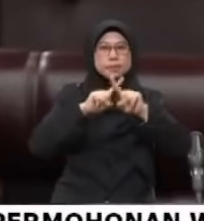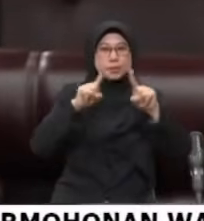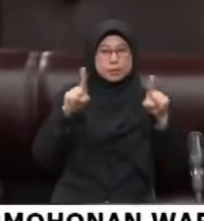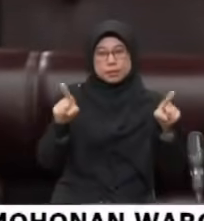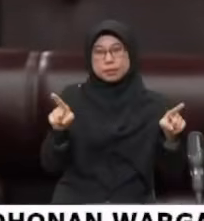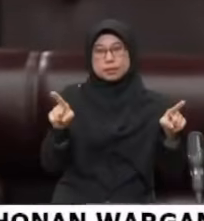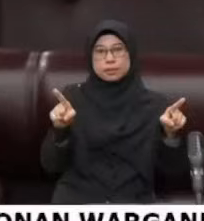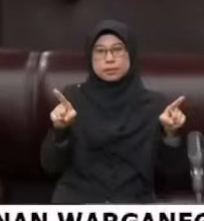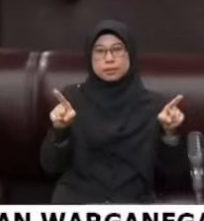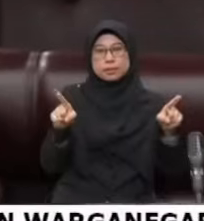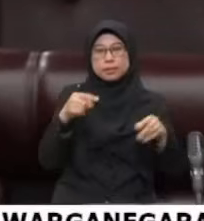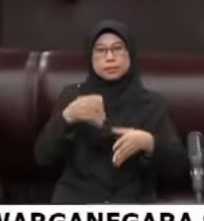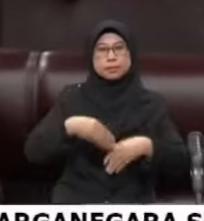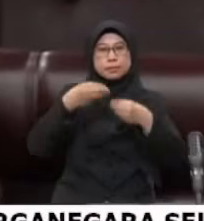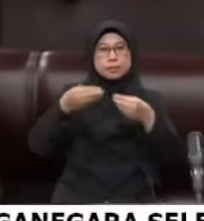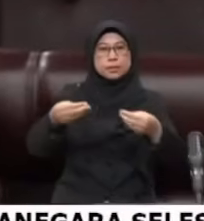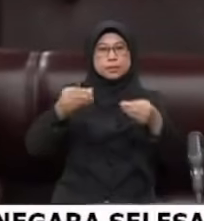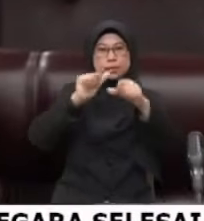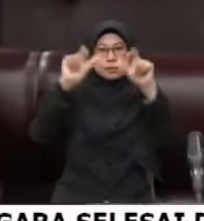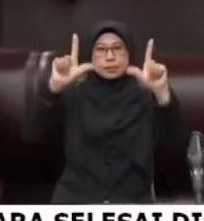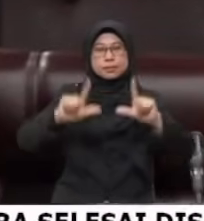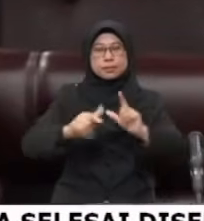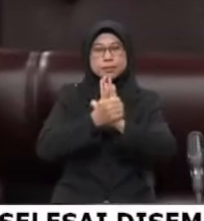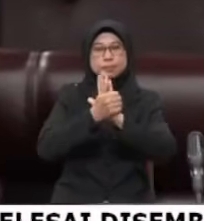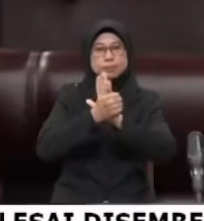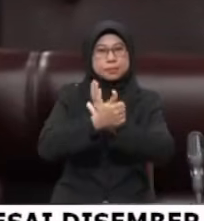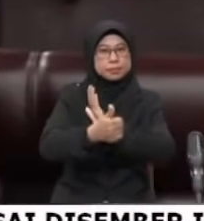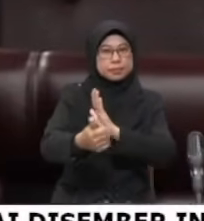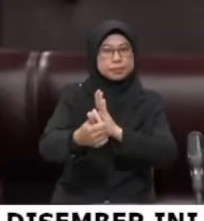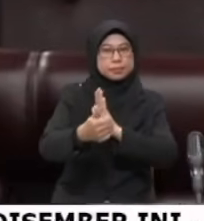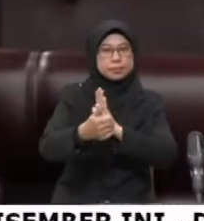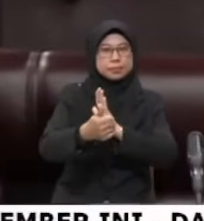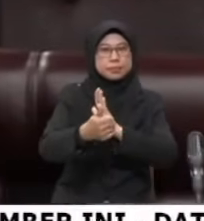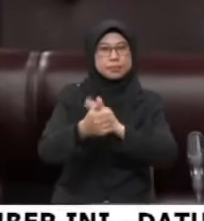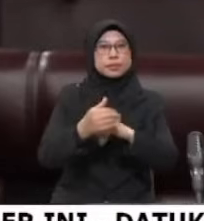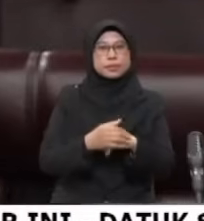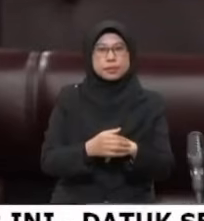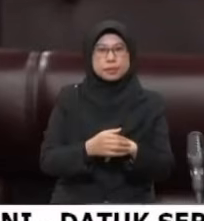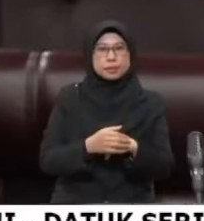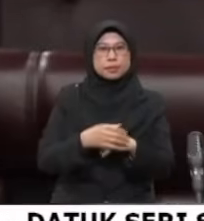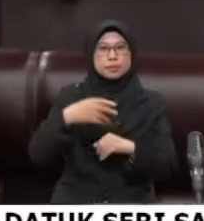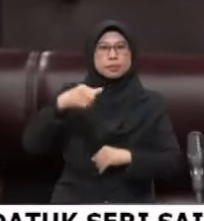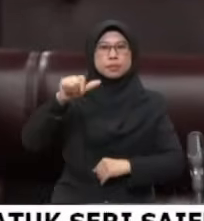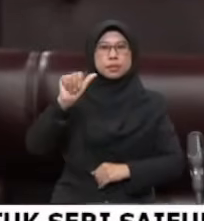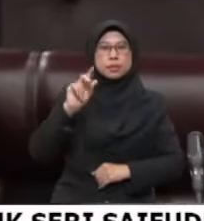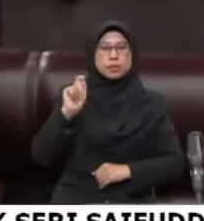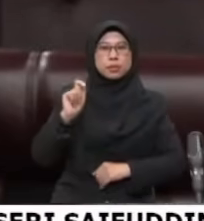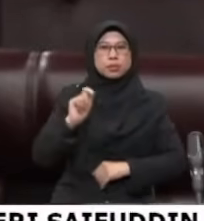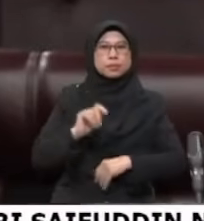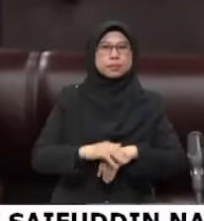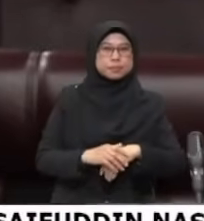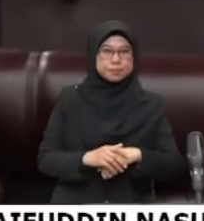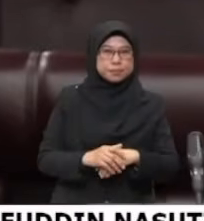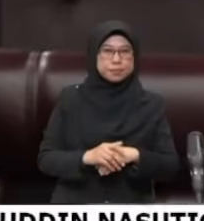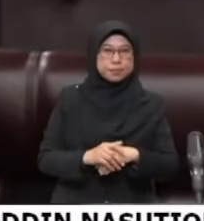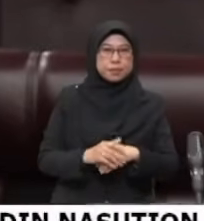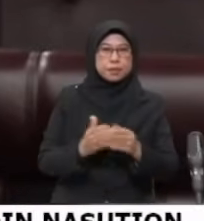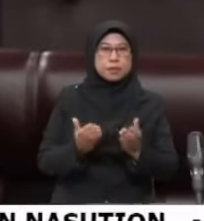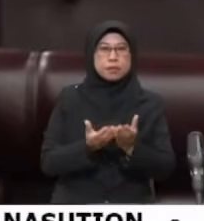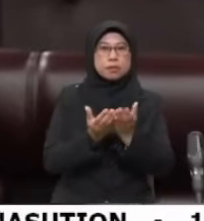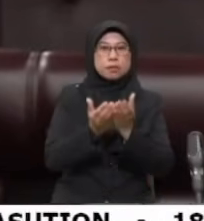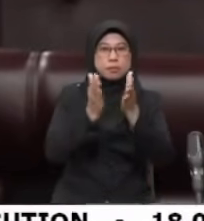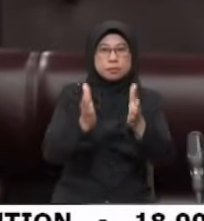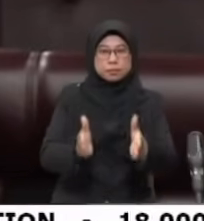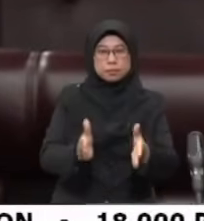selain daripada itu untuk memberi certifik kompetensi kepada pelaut-pelaut kita juga Sabah dan Sarawak digalakkan